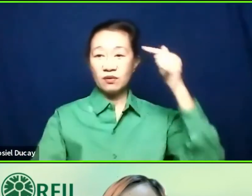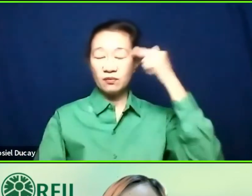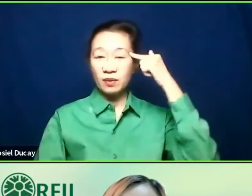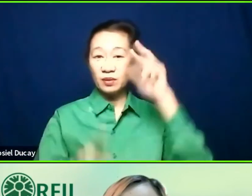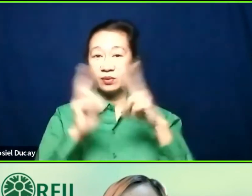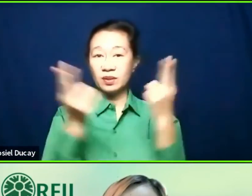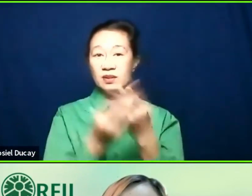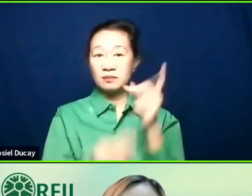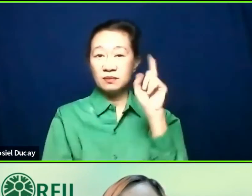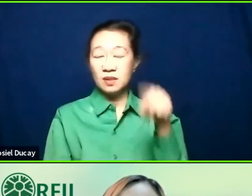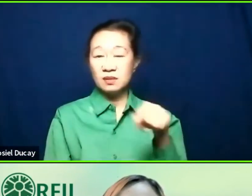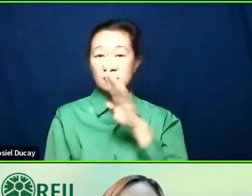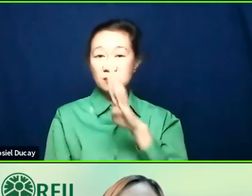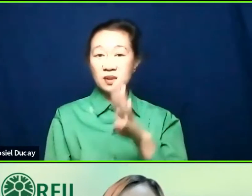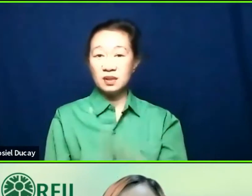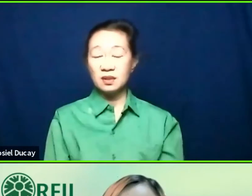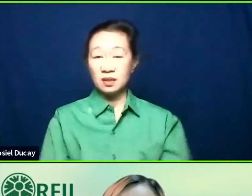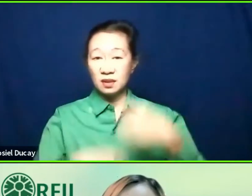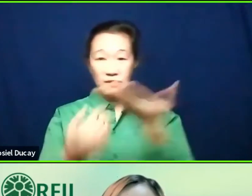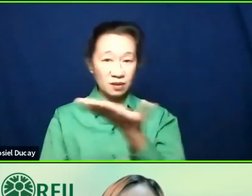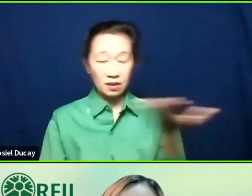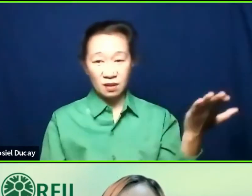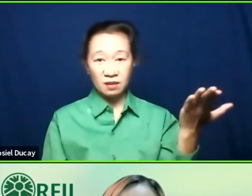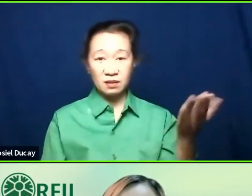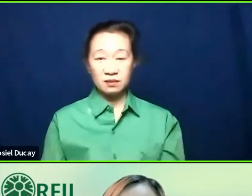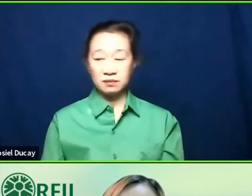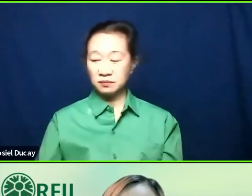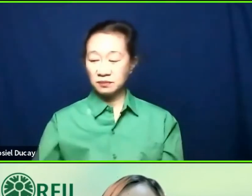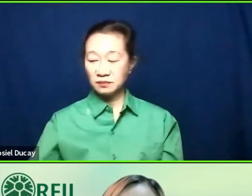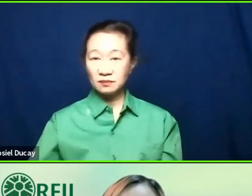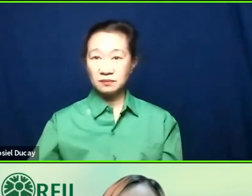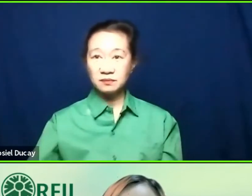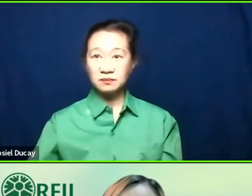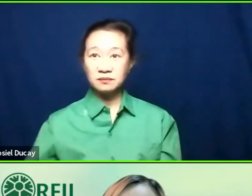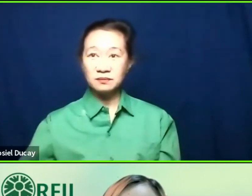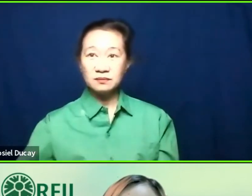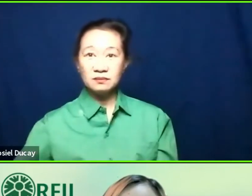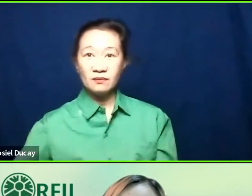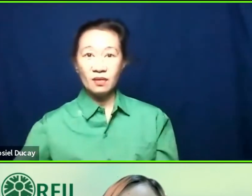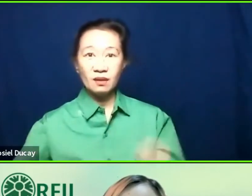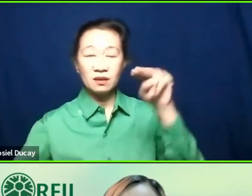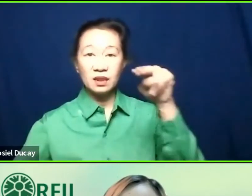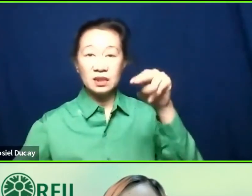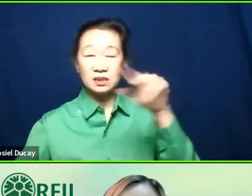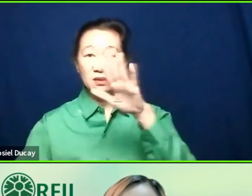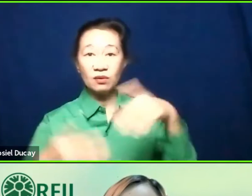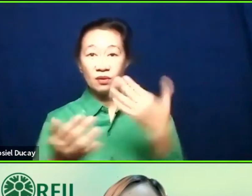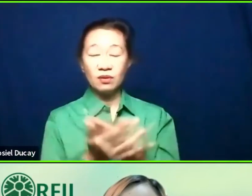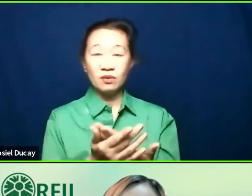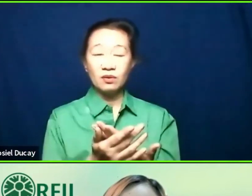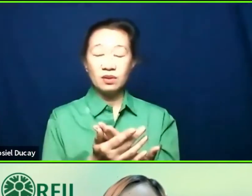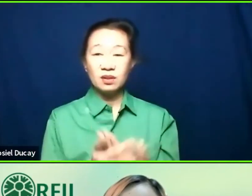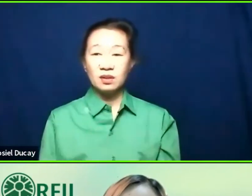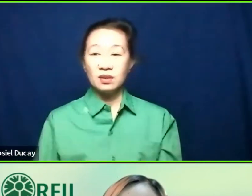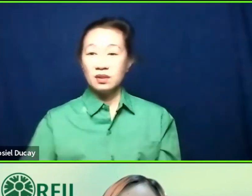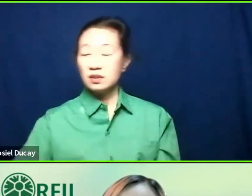dapat bigyan nila, no, ng mga pangailangan ang lahat ng kanilang